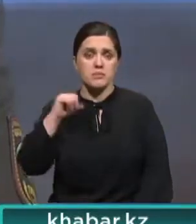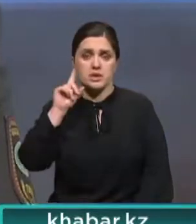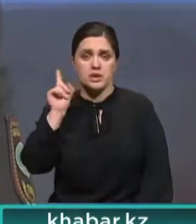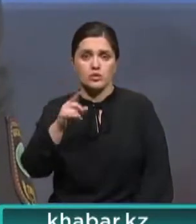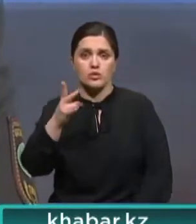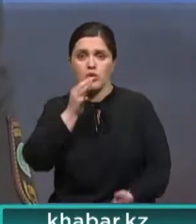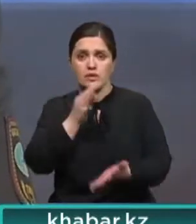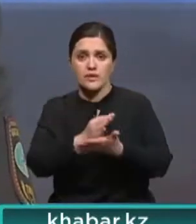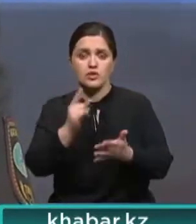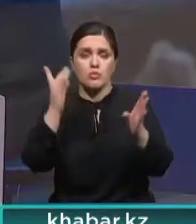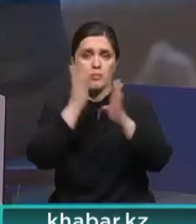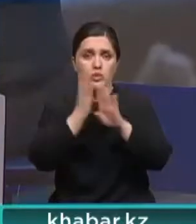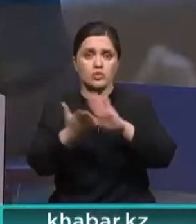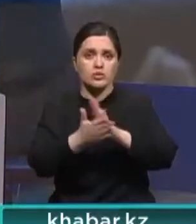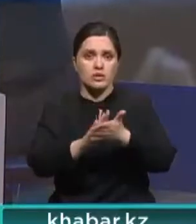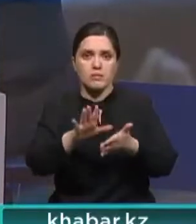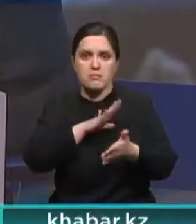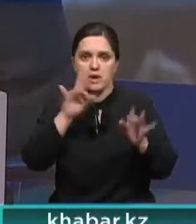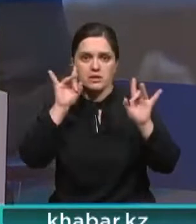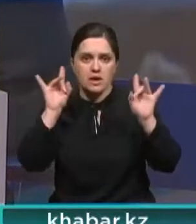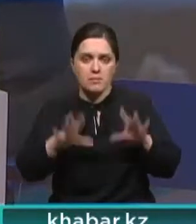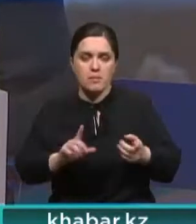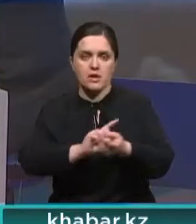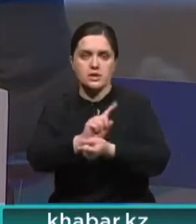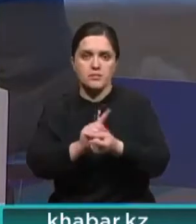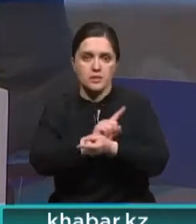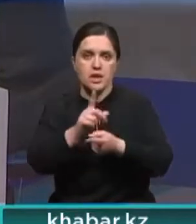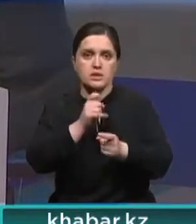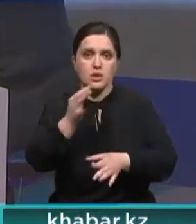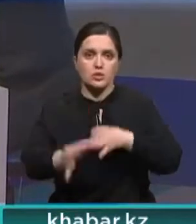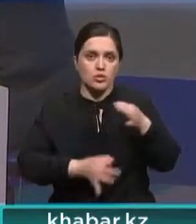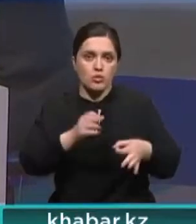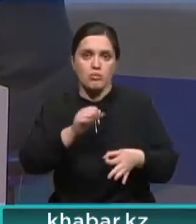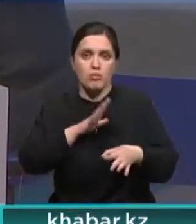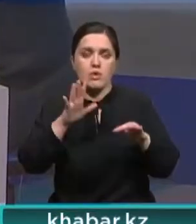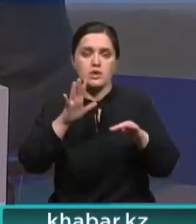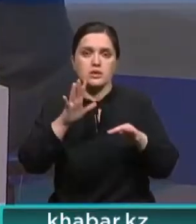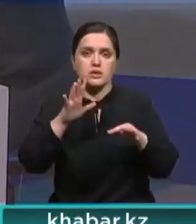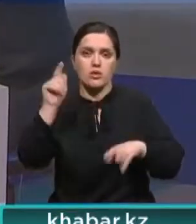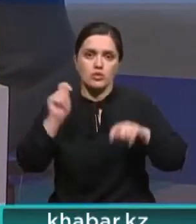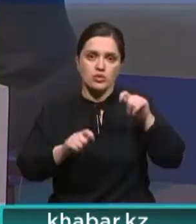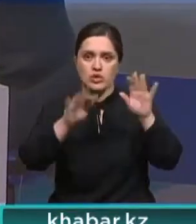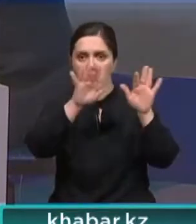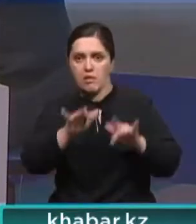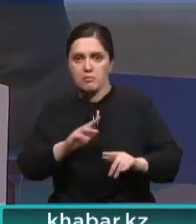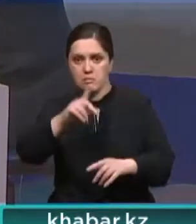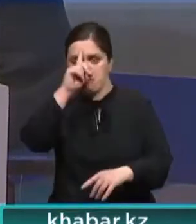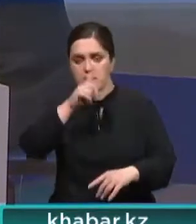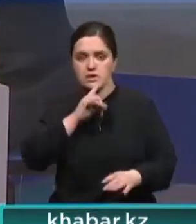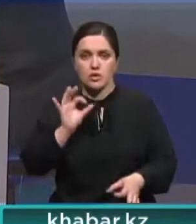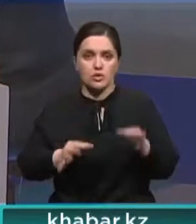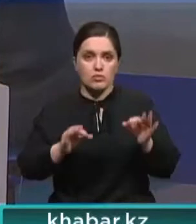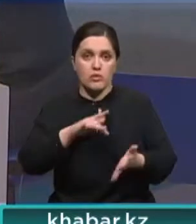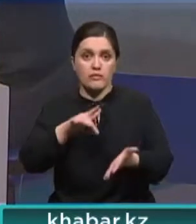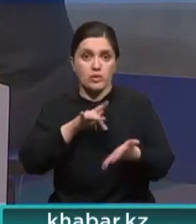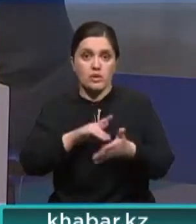ответить, что погодные условия бывают непредсказуемые на сегодняшний день. За сутки может выпасть месячная норма осадков, как мы наблюдаем в